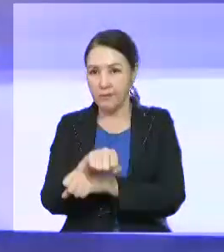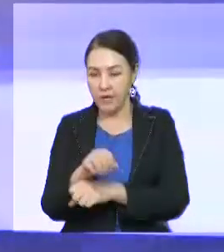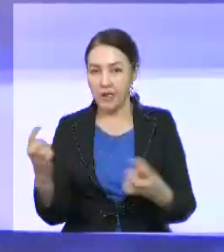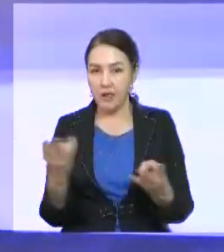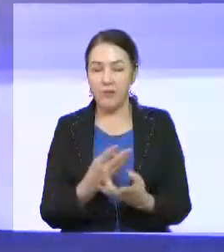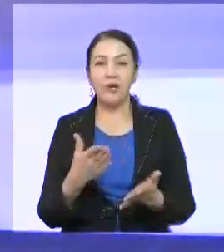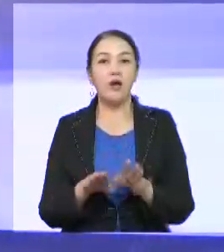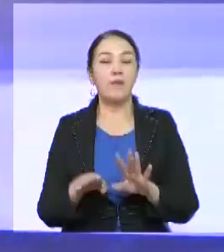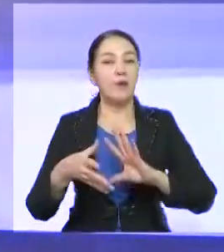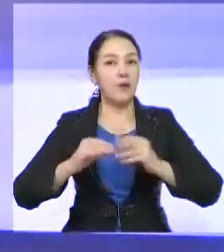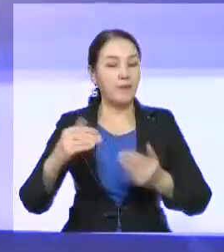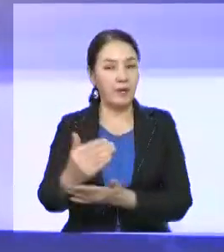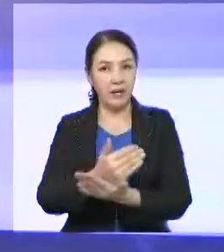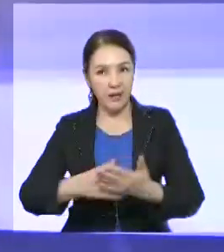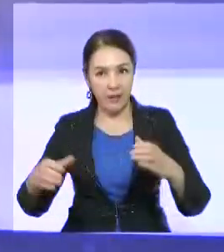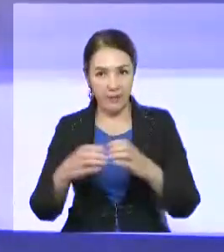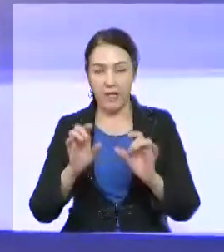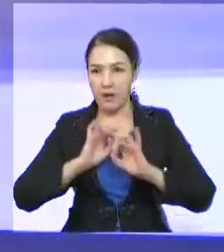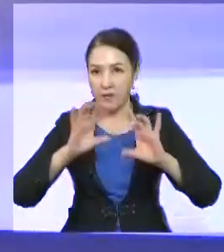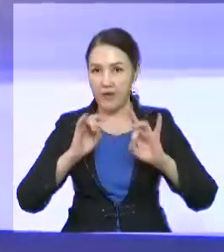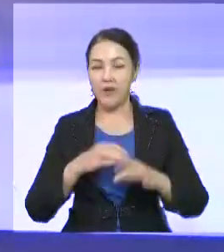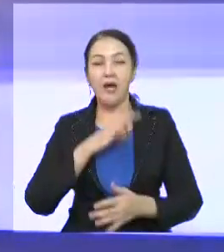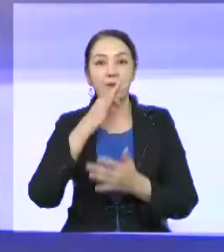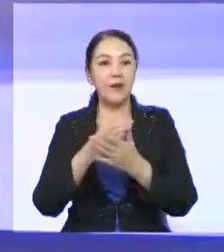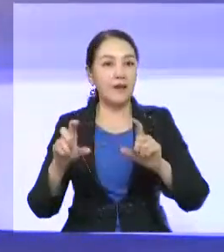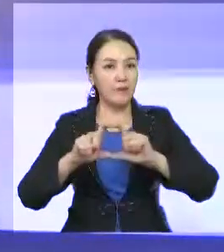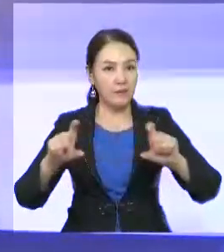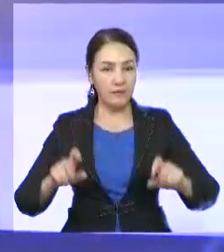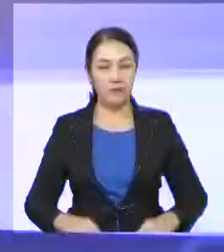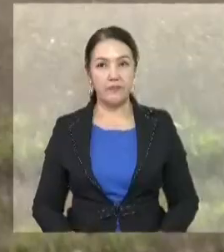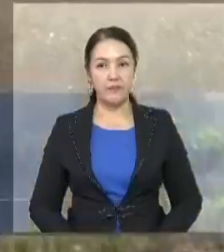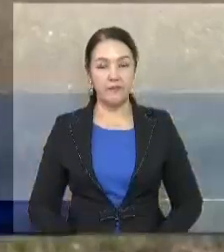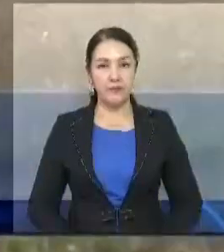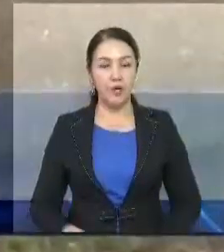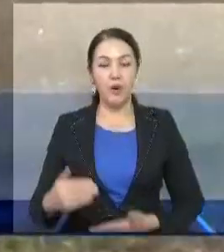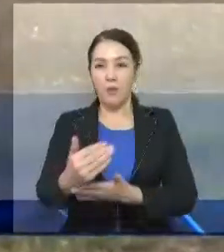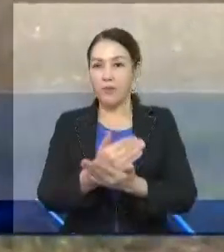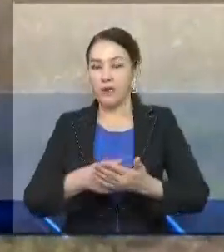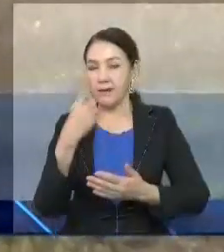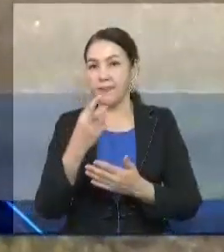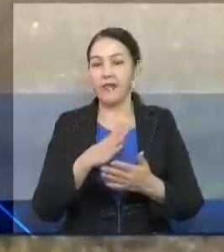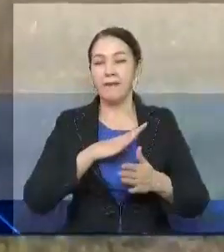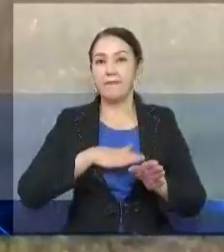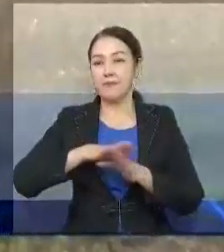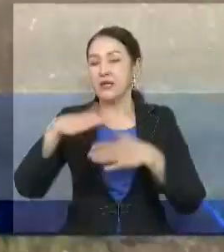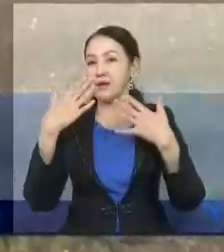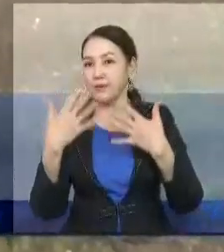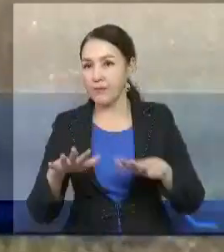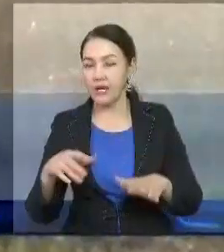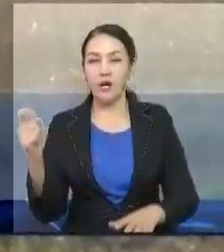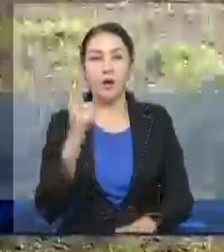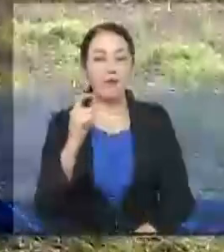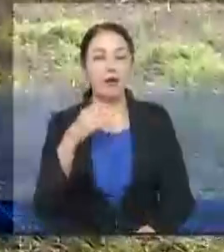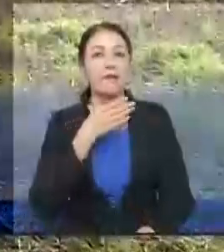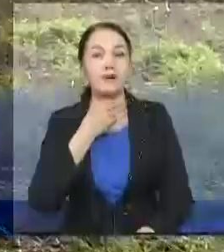О предварительных итогах уборочной кампании рассказали в ответственном ведомстве. Уборка зерновых культур полностью завершена в